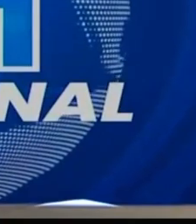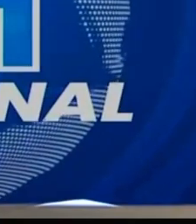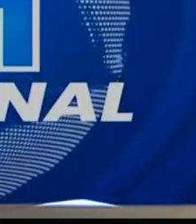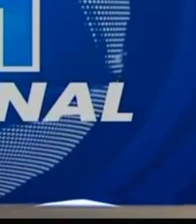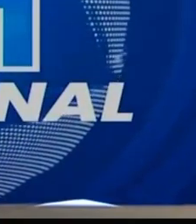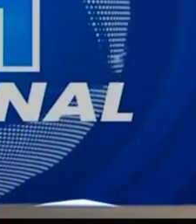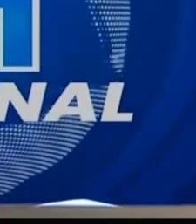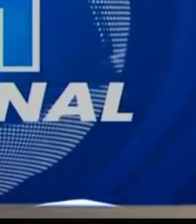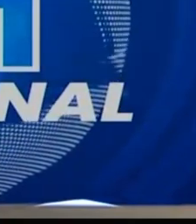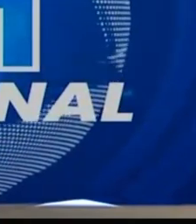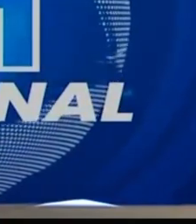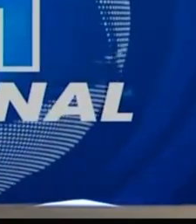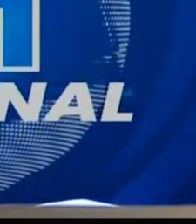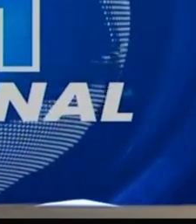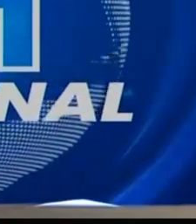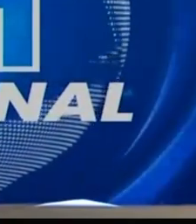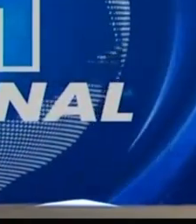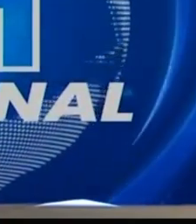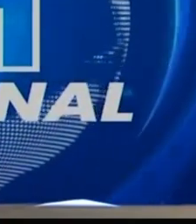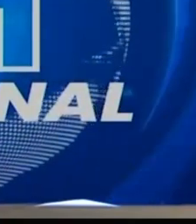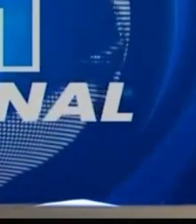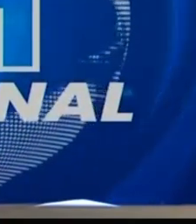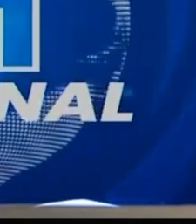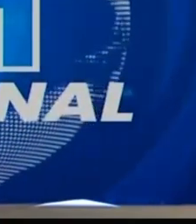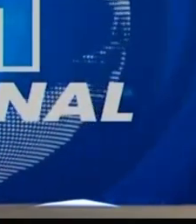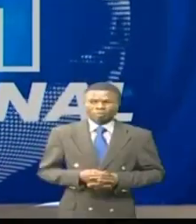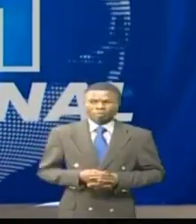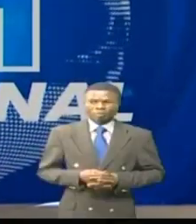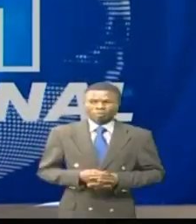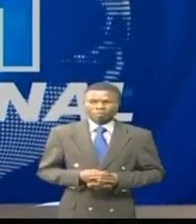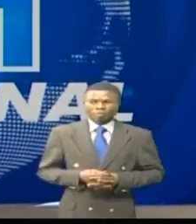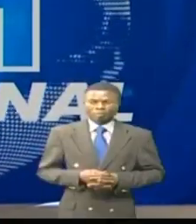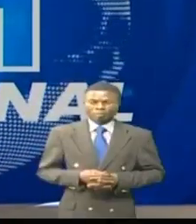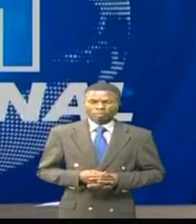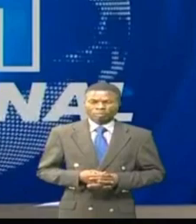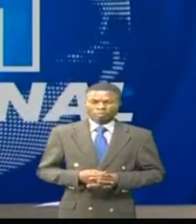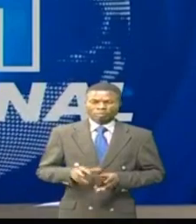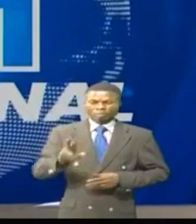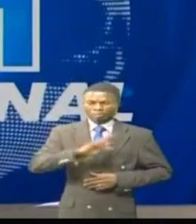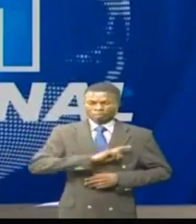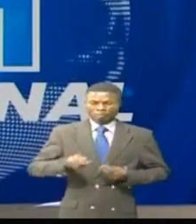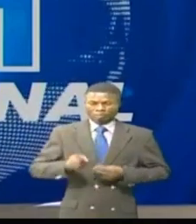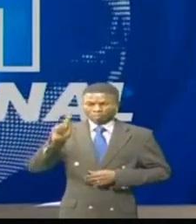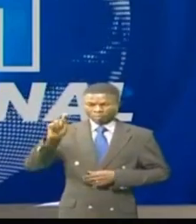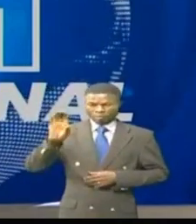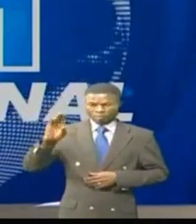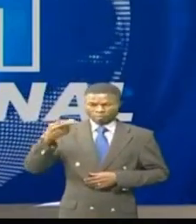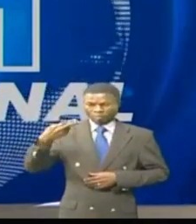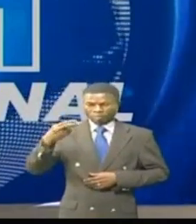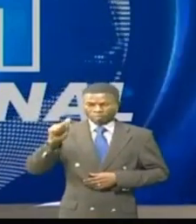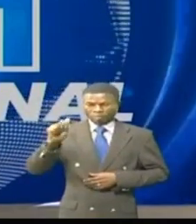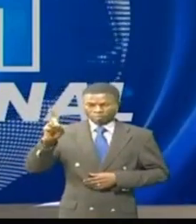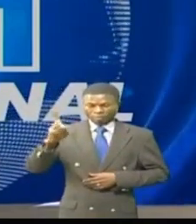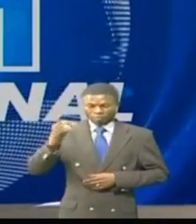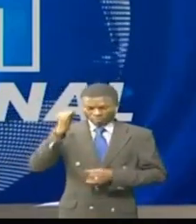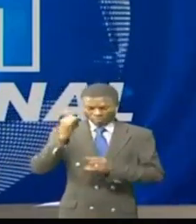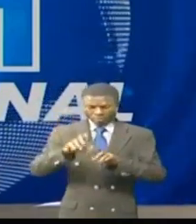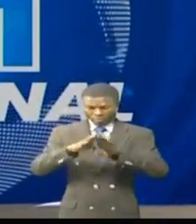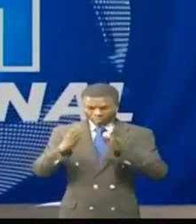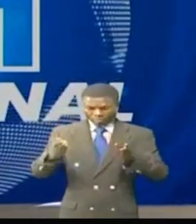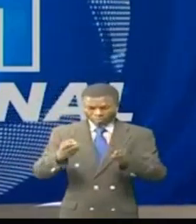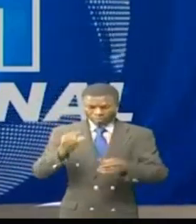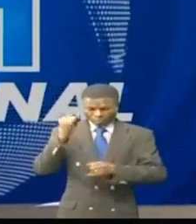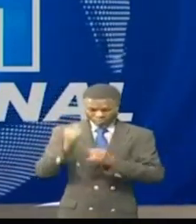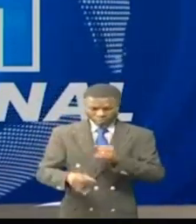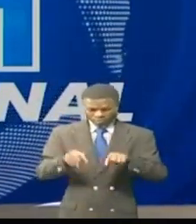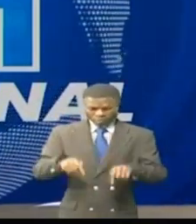économique des États d'Afrique centrale sur le processus de transition en République du Tchad qui était ouverte et s'est clôturée ce même